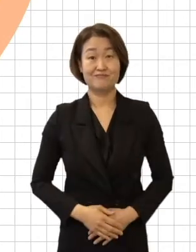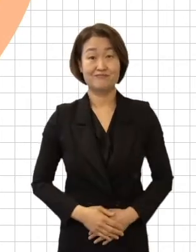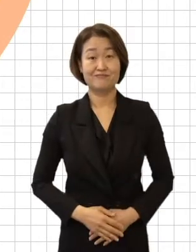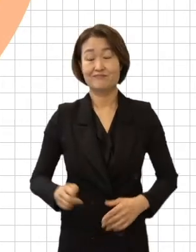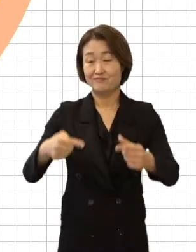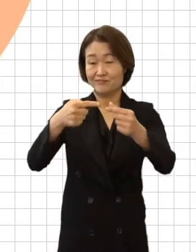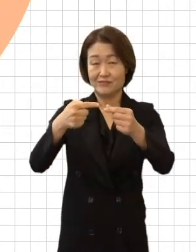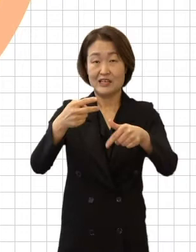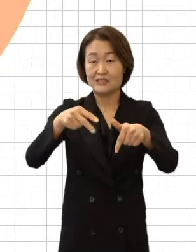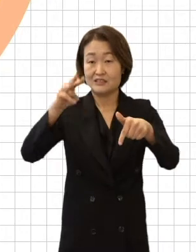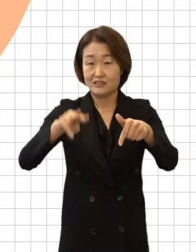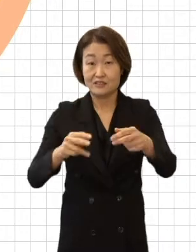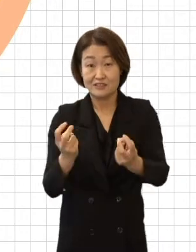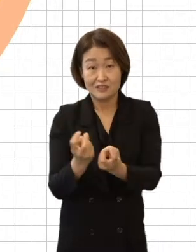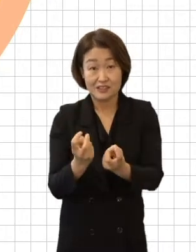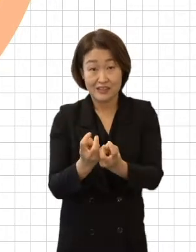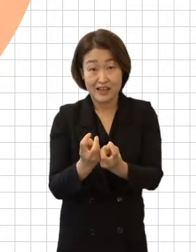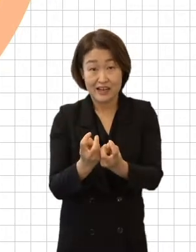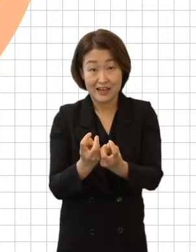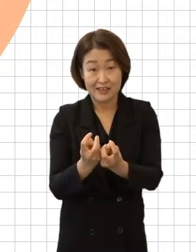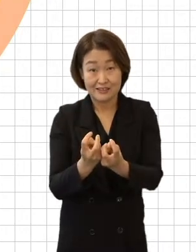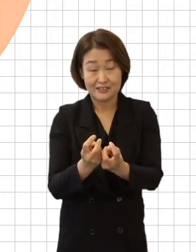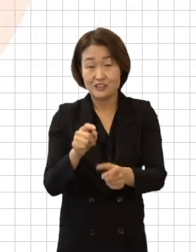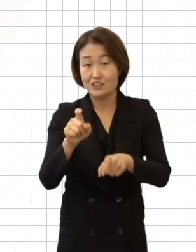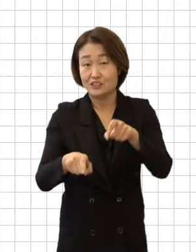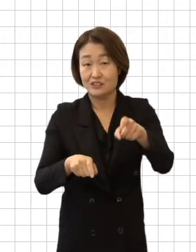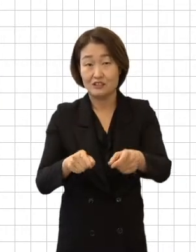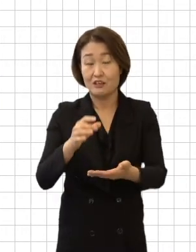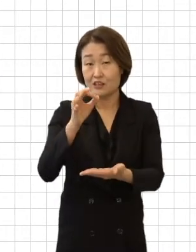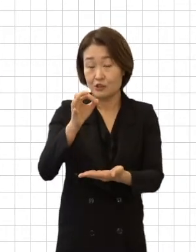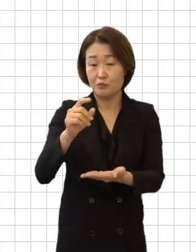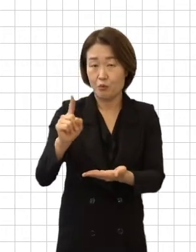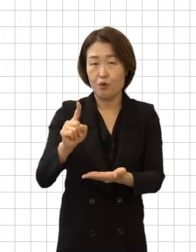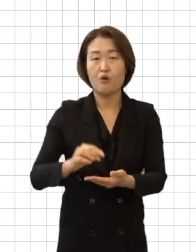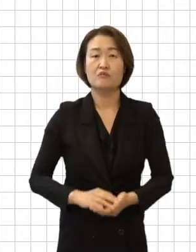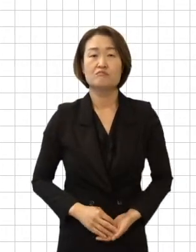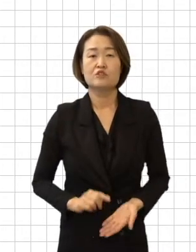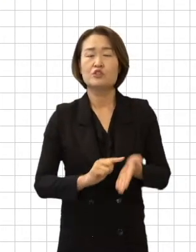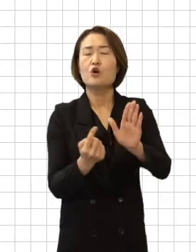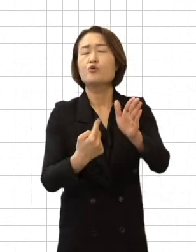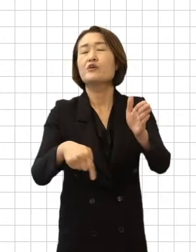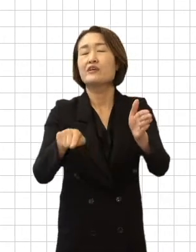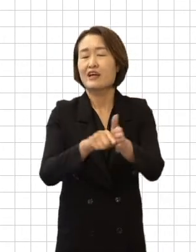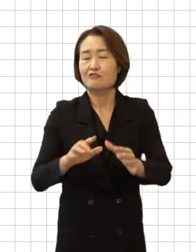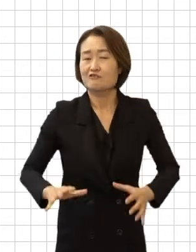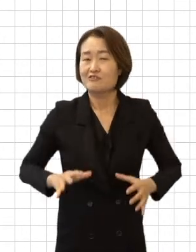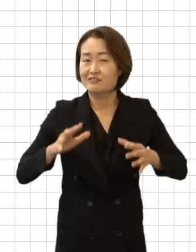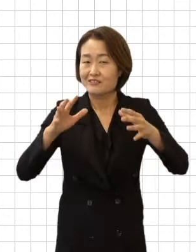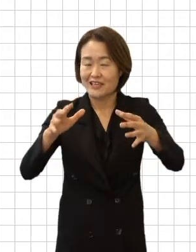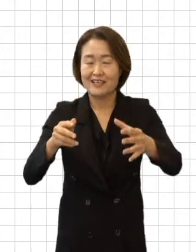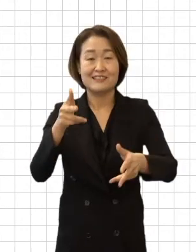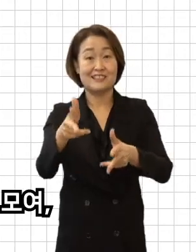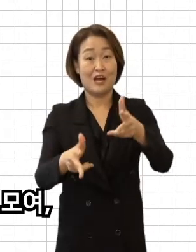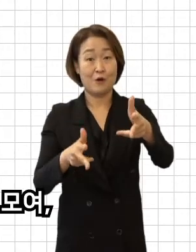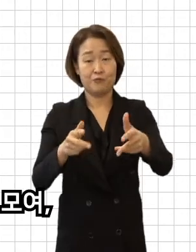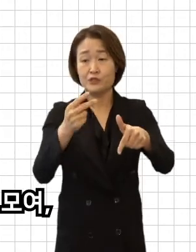있습니다. 먼저 인천전략 이행기금 사업은 인천전략을 이행하기 위한 국제